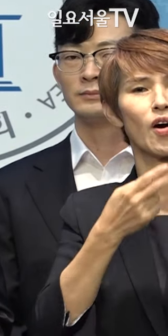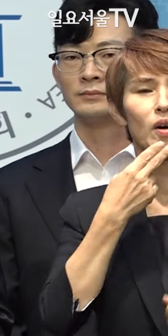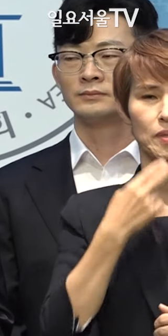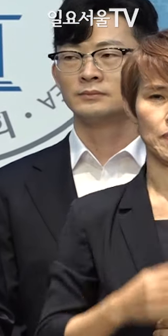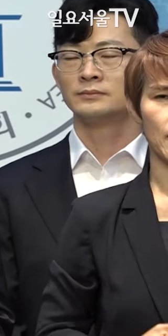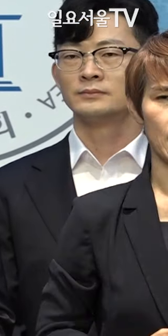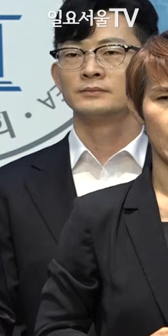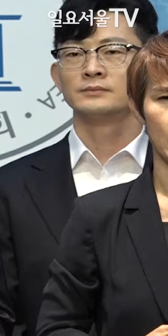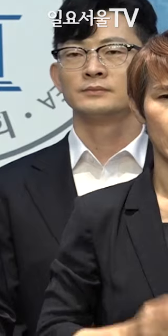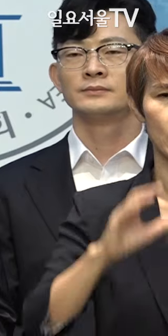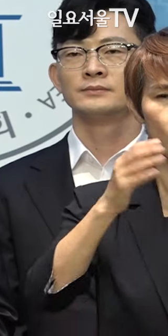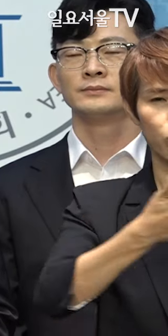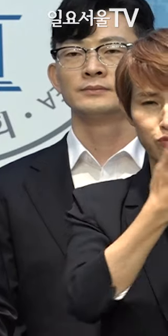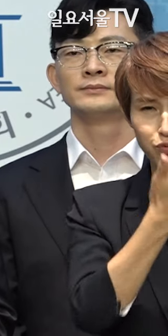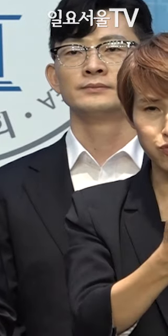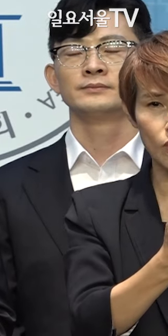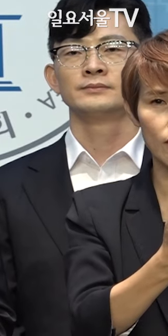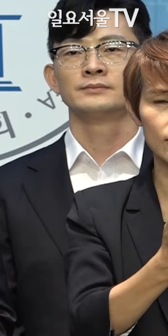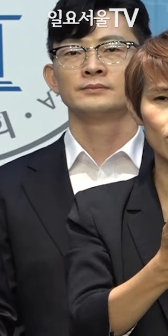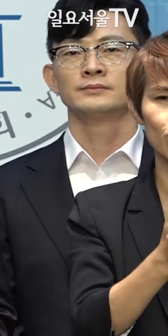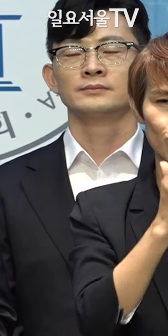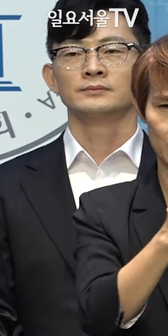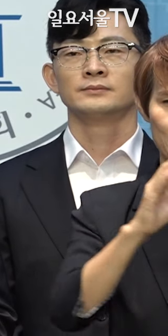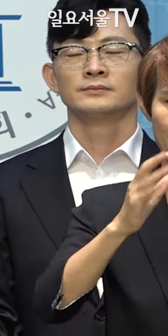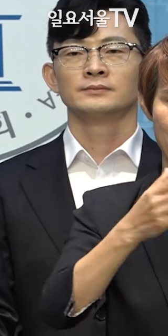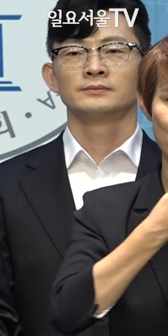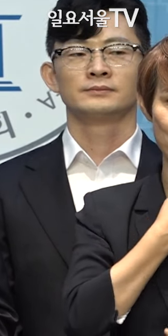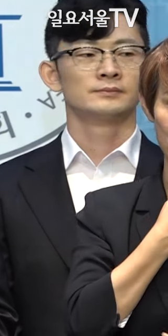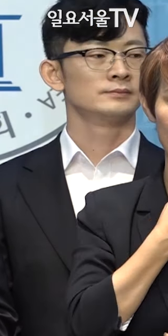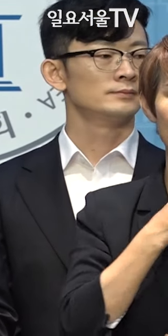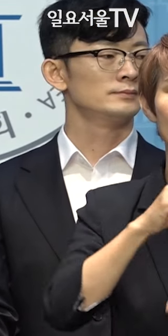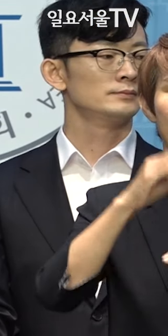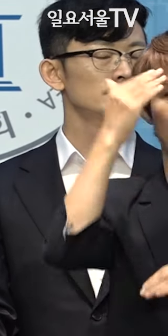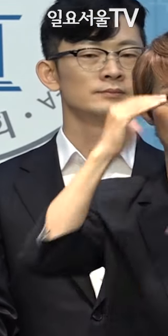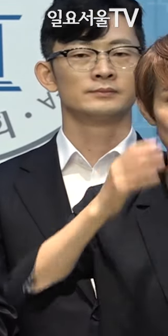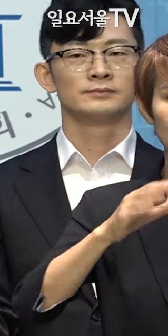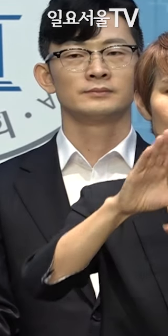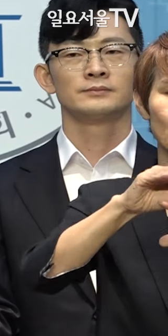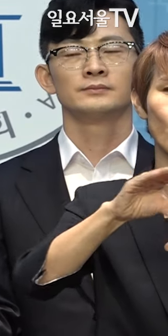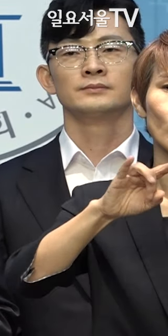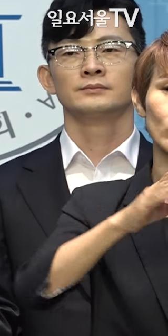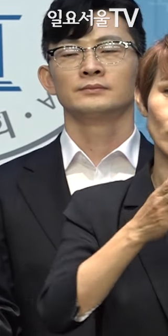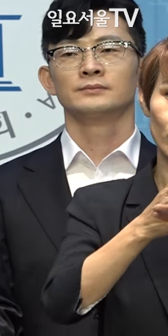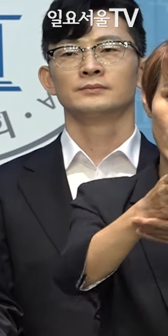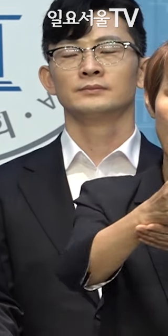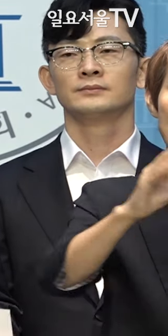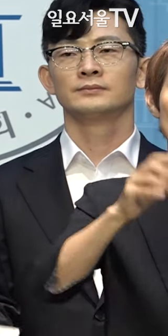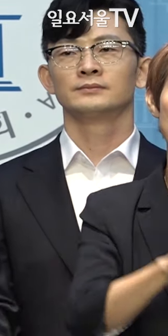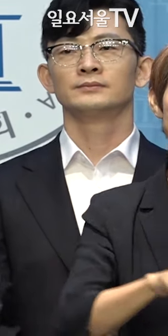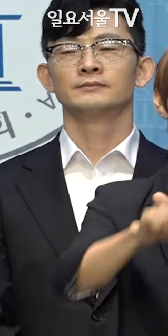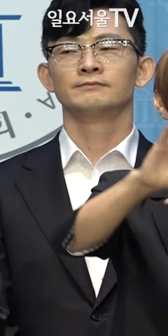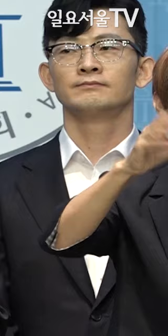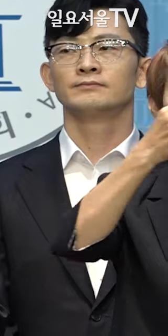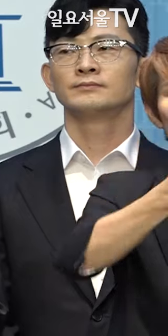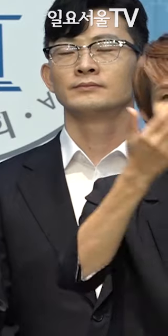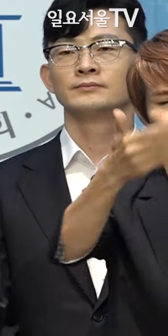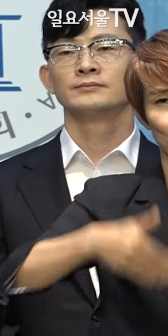글로벌 중추국가를 지향하는 대한민국은 방송과 통신 분야에서도 글로벌 선도국가가 되어야